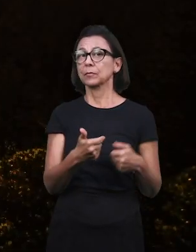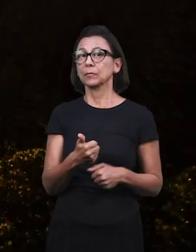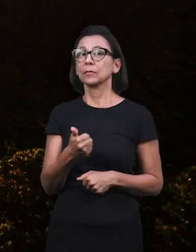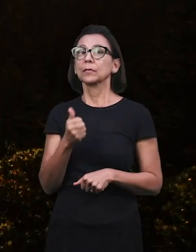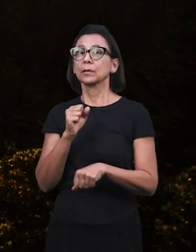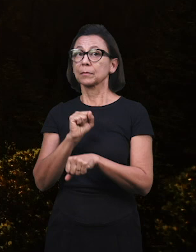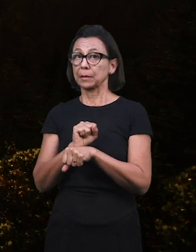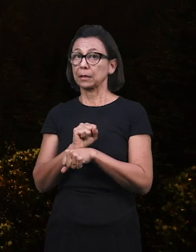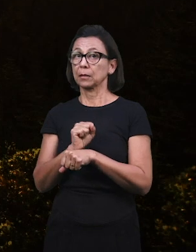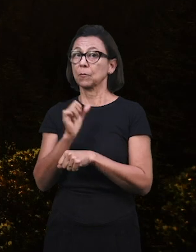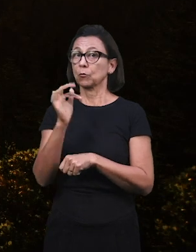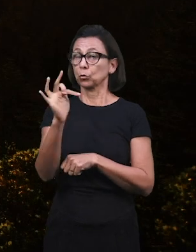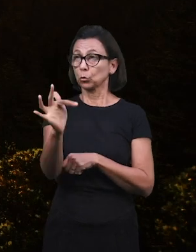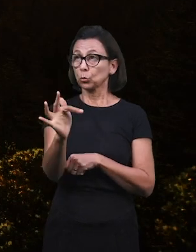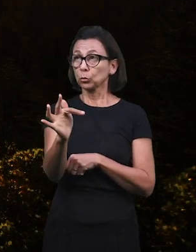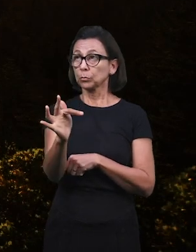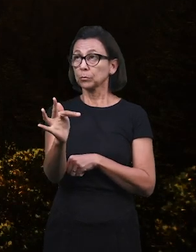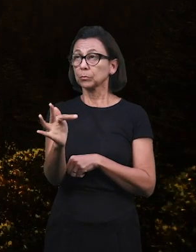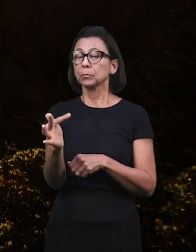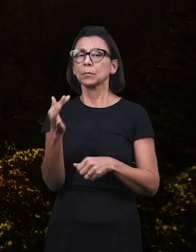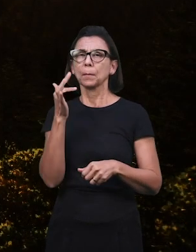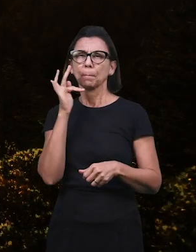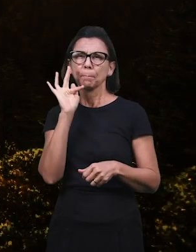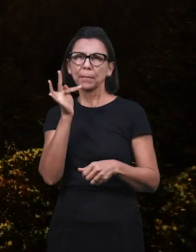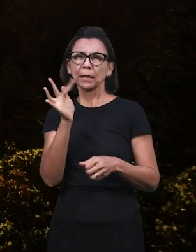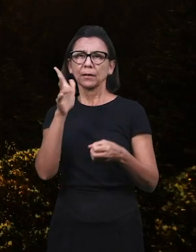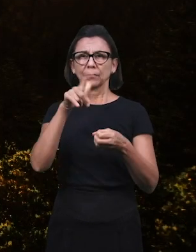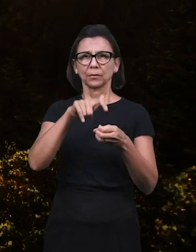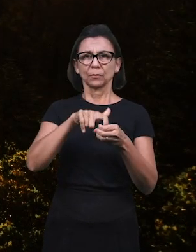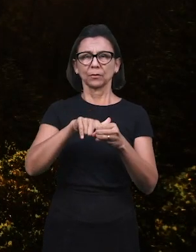a esperança do